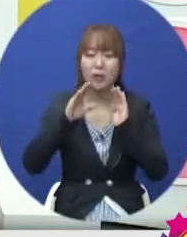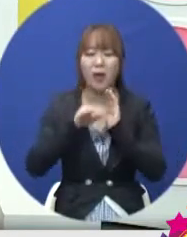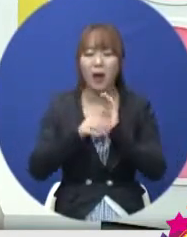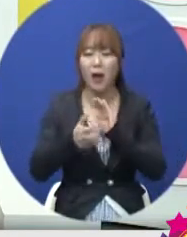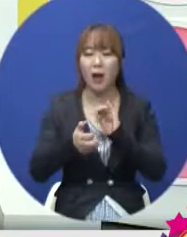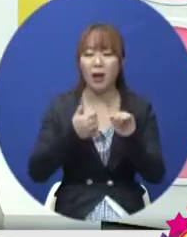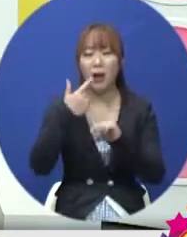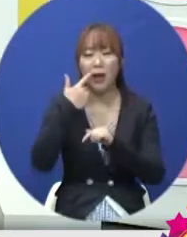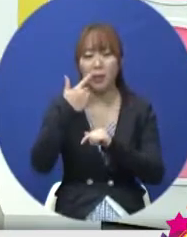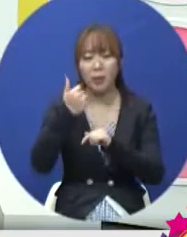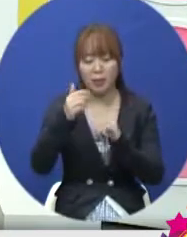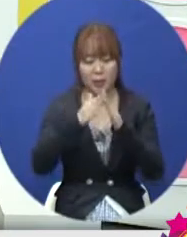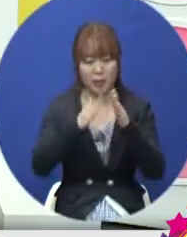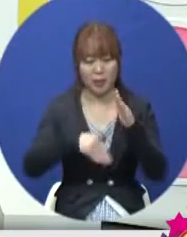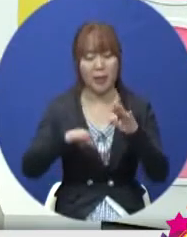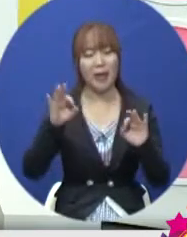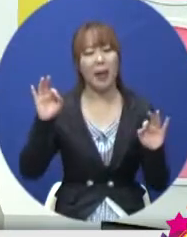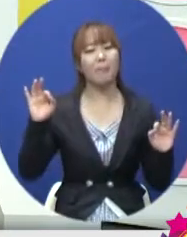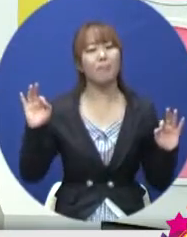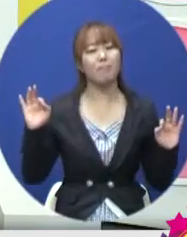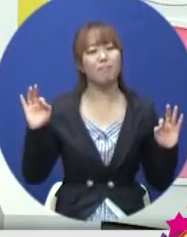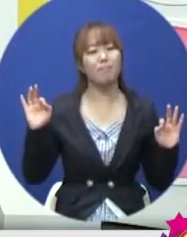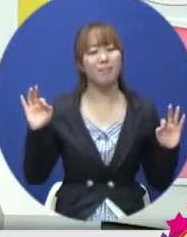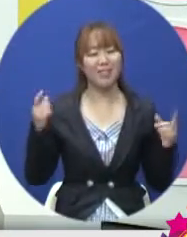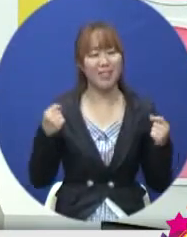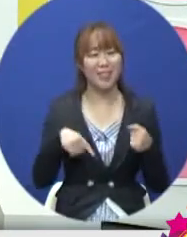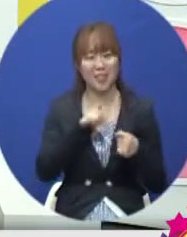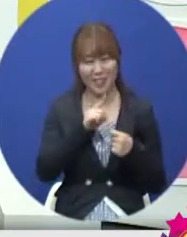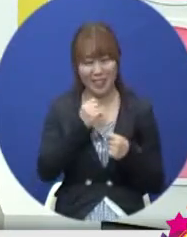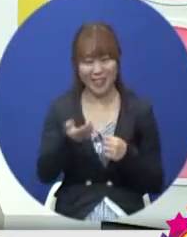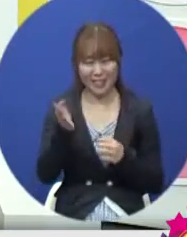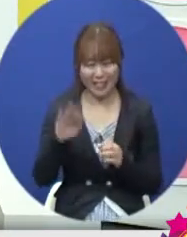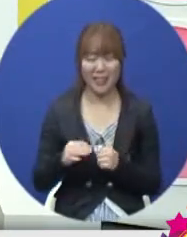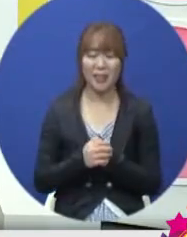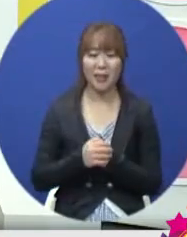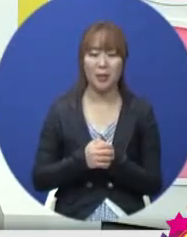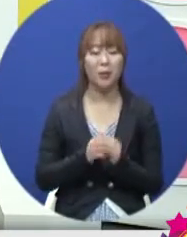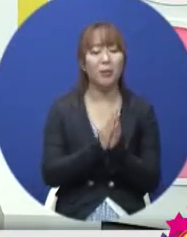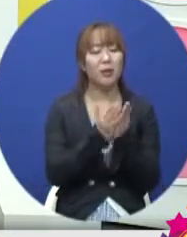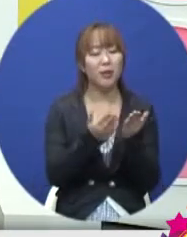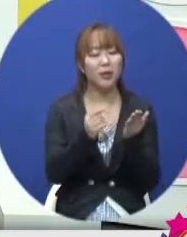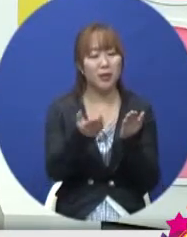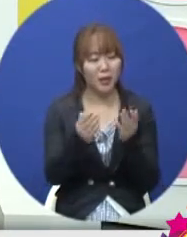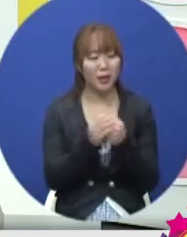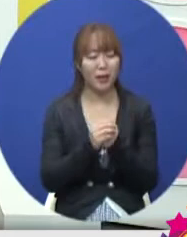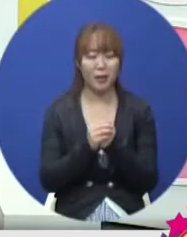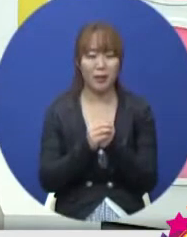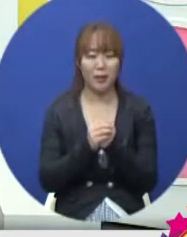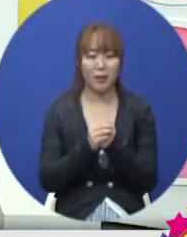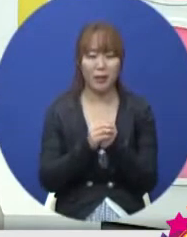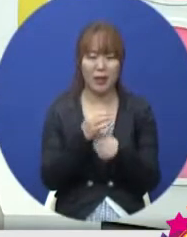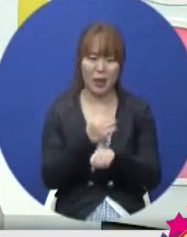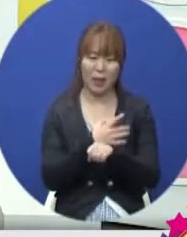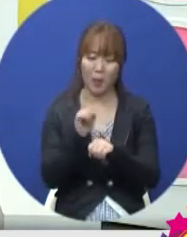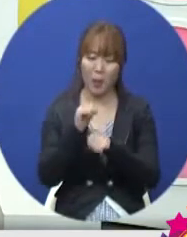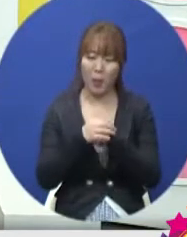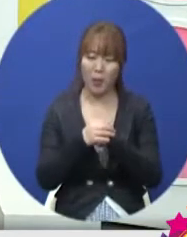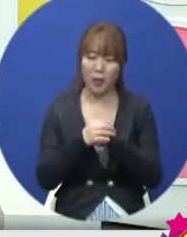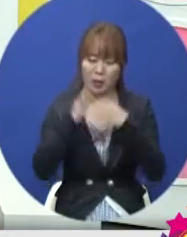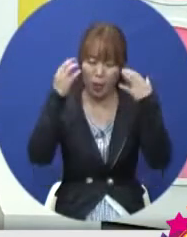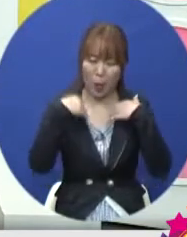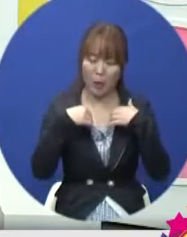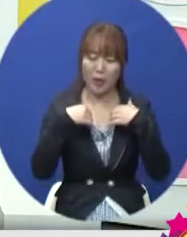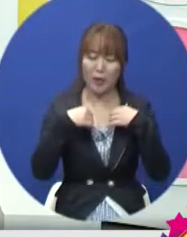우리 아버님께서는 집안에 가만히 있어야지 이렇게 말씀해 주셨는데 네. 본인의 이 간단한 피서